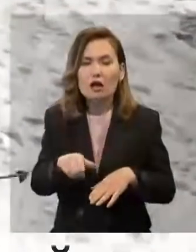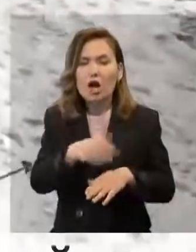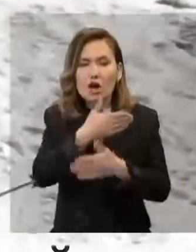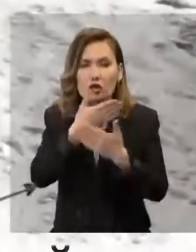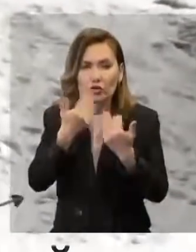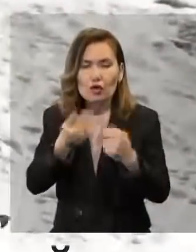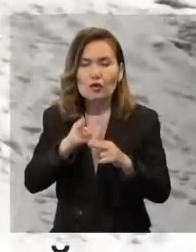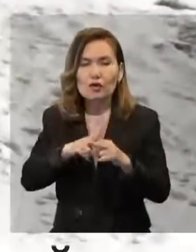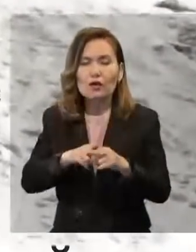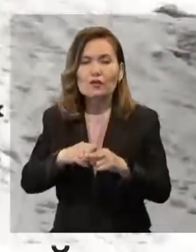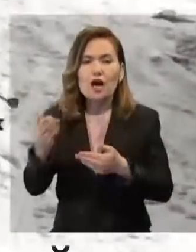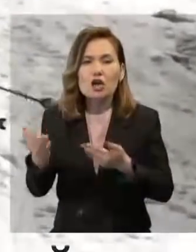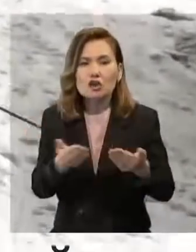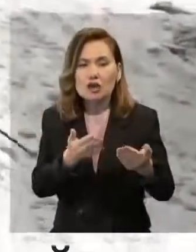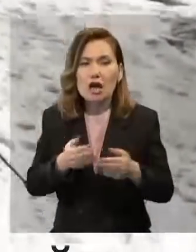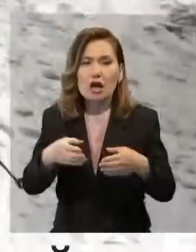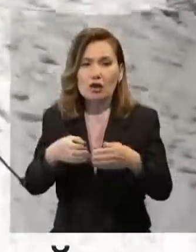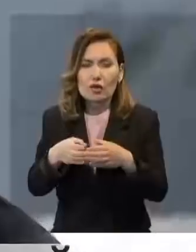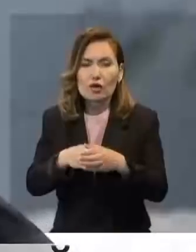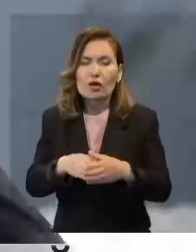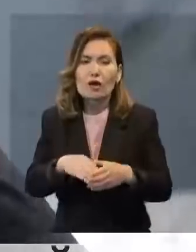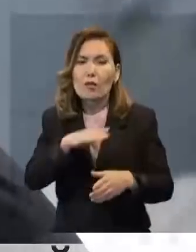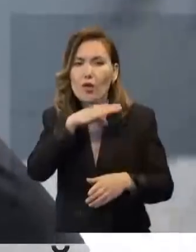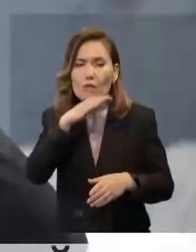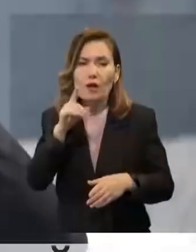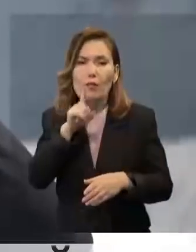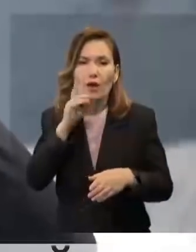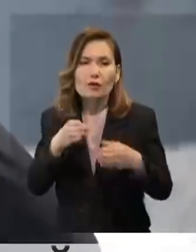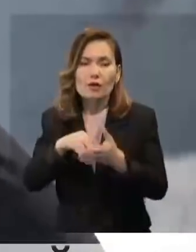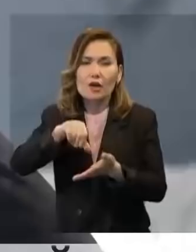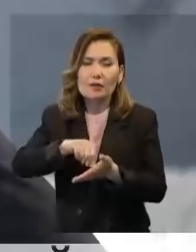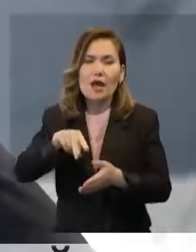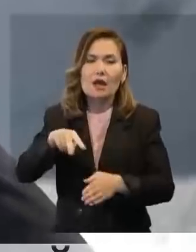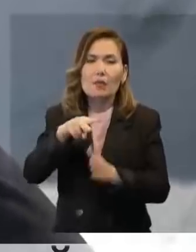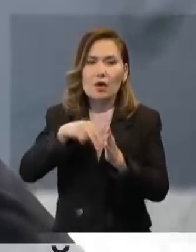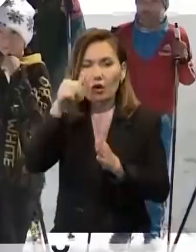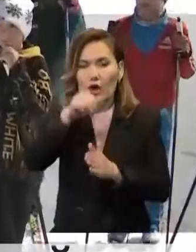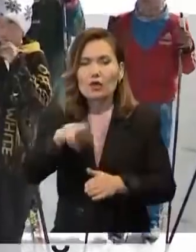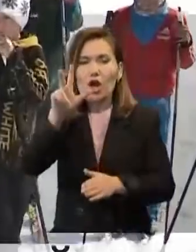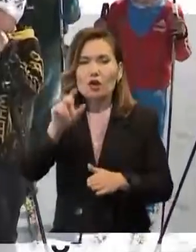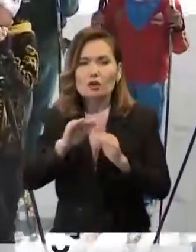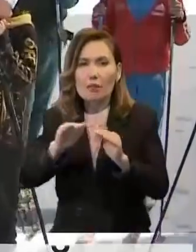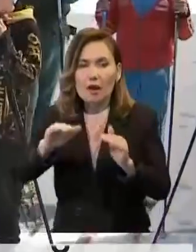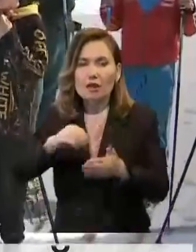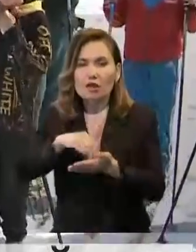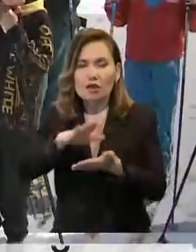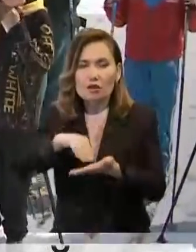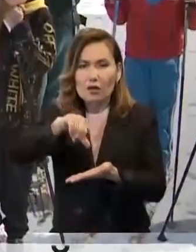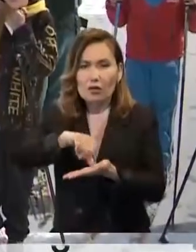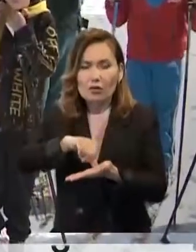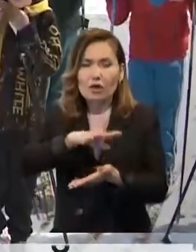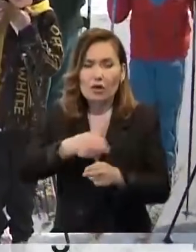Соған қарамастан шаңғы үйірмелеріне қызығушылық жоғары. 2017 жылдан бері 300-ден астам бала жазылған.